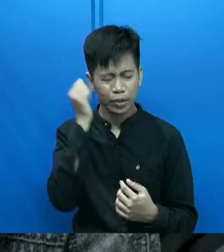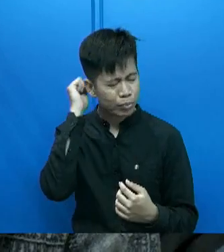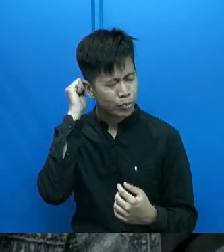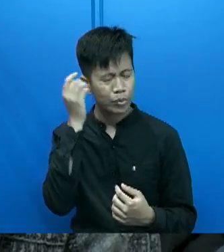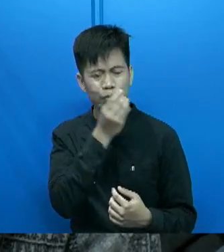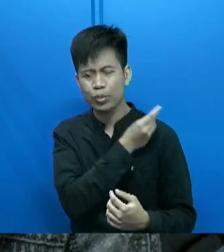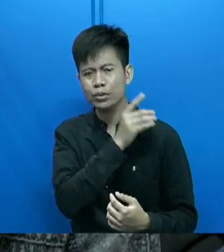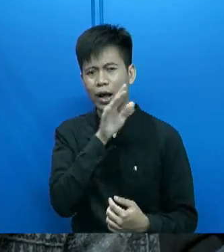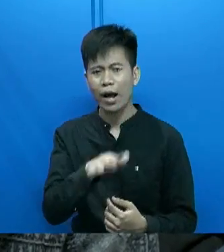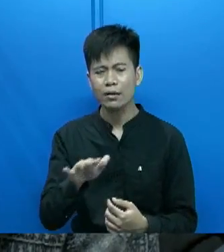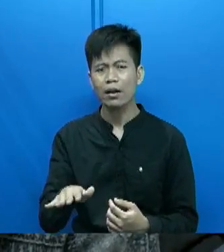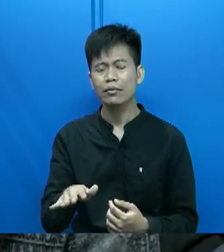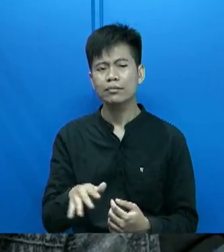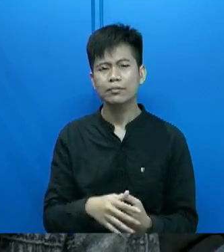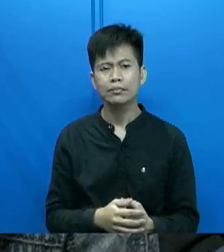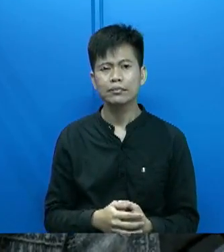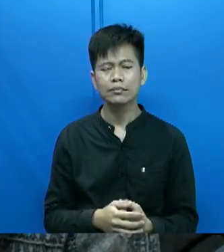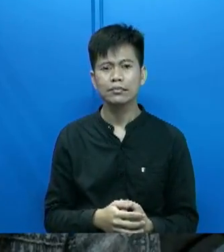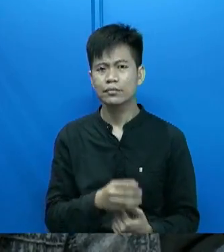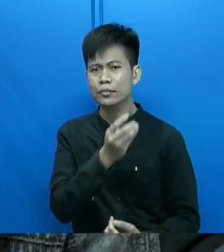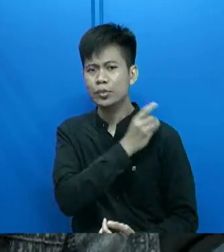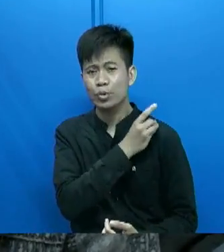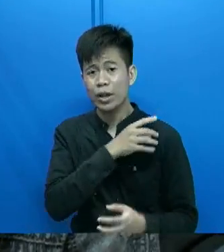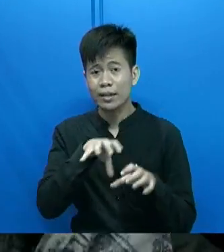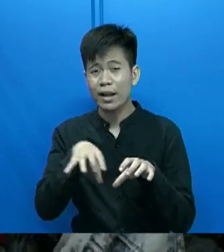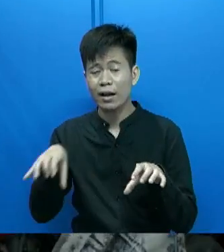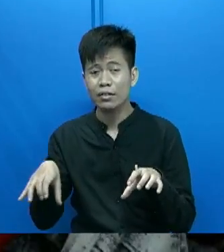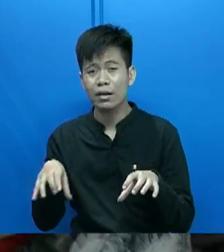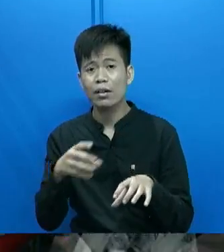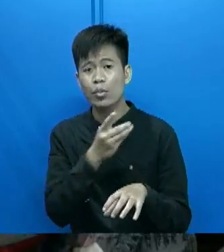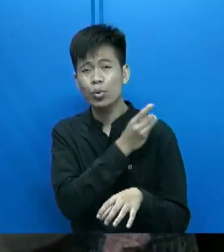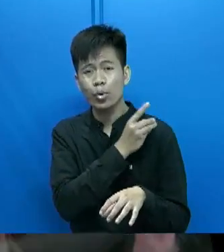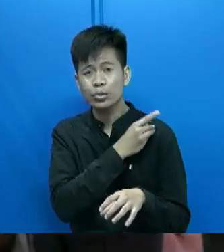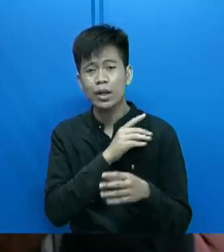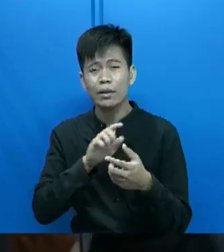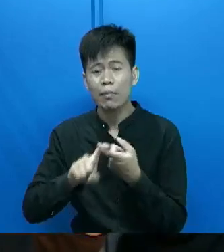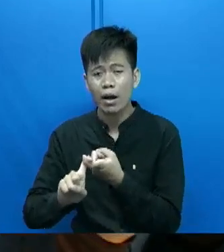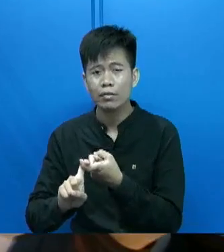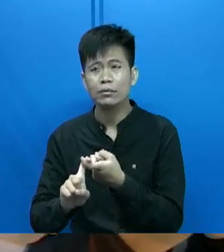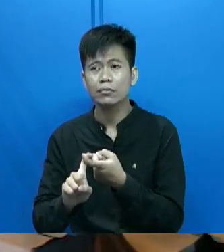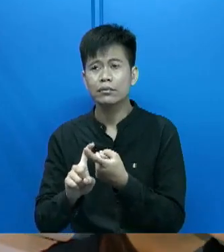dosa pada anak-anak kami di rumah tangga, dosa dengan tetangga kami, dosa dengan kerabat kami.